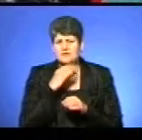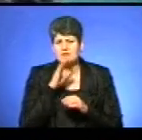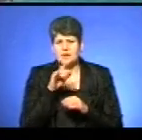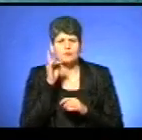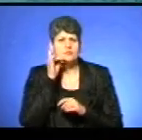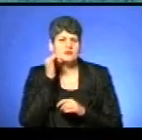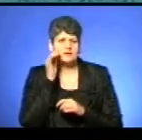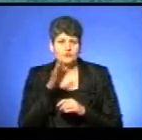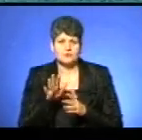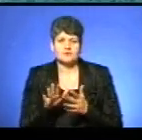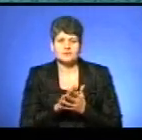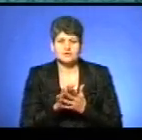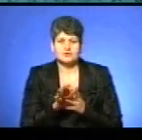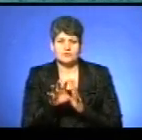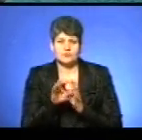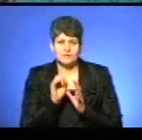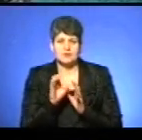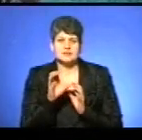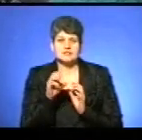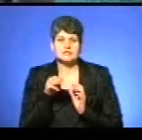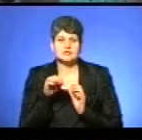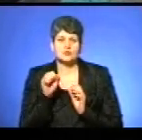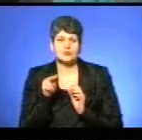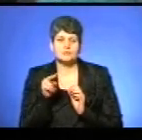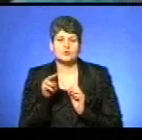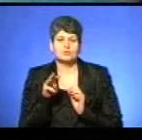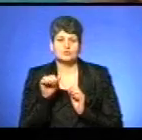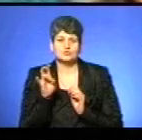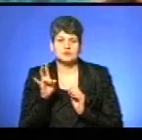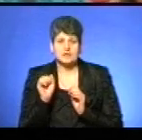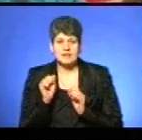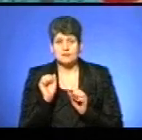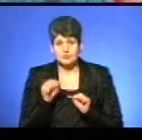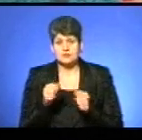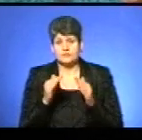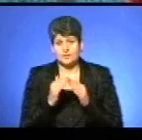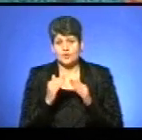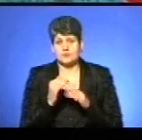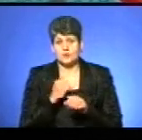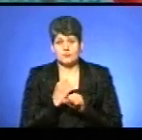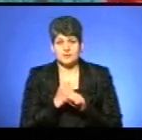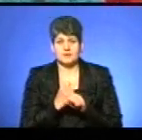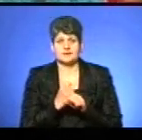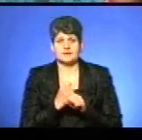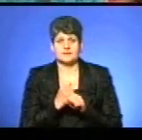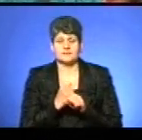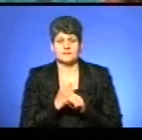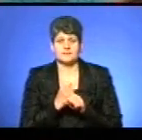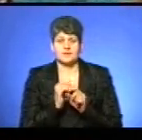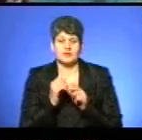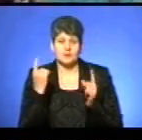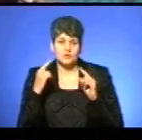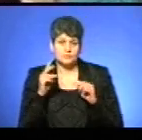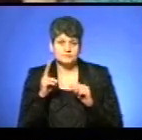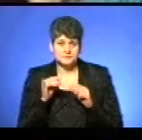телефон, закачати безкоштовну програму стоп-моушен або ще якась інакша лікова анімація. І вдома можна створювати дітками мультфільми.